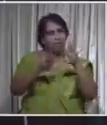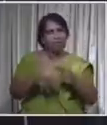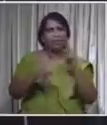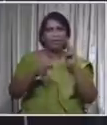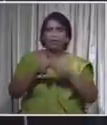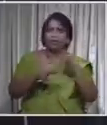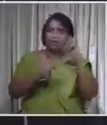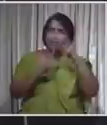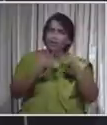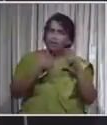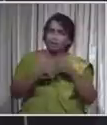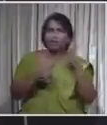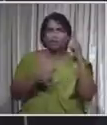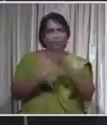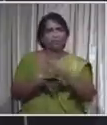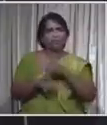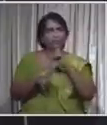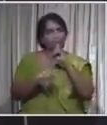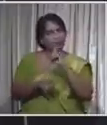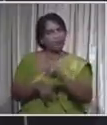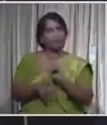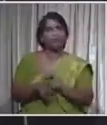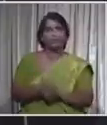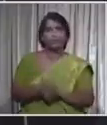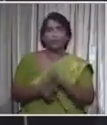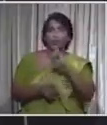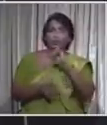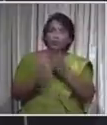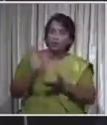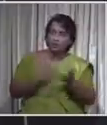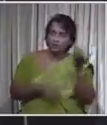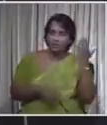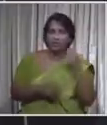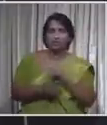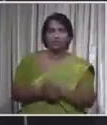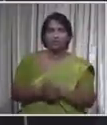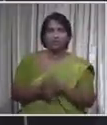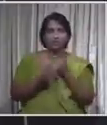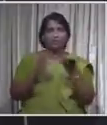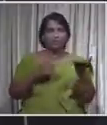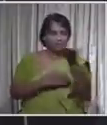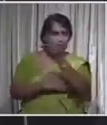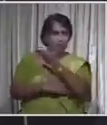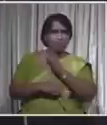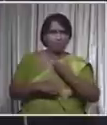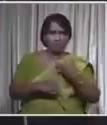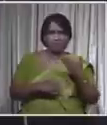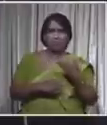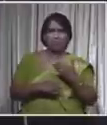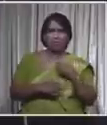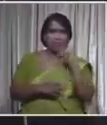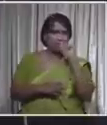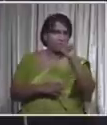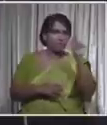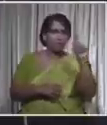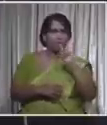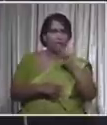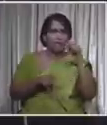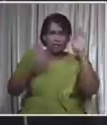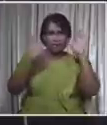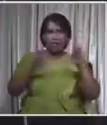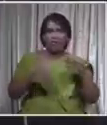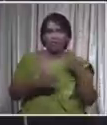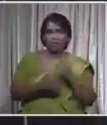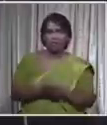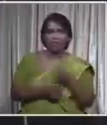FCID එකට ගියා අපි කට උත්තර දුන්නා අපි උසාවි ගියා මේ මෙතන හොගත් දෙනෙක් මට නම් වශයෙන් කියන්න බුණා නෑ ඇවිල්ලා නෑ